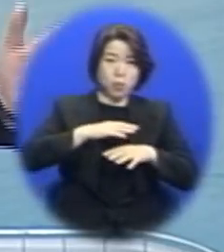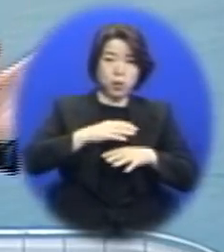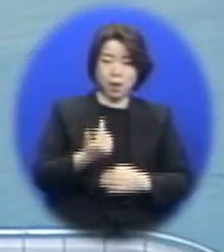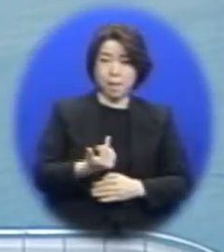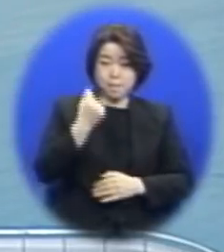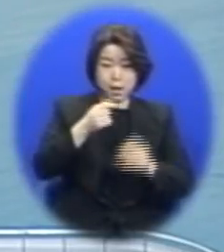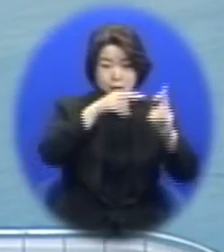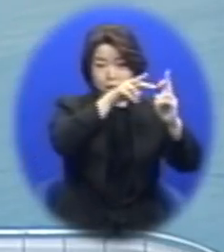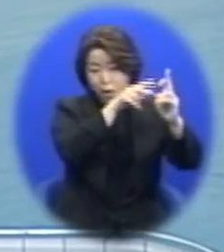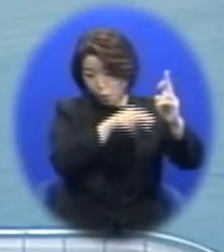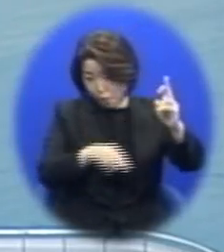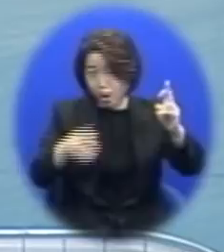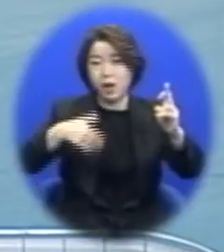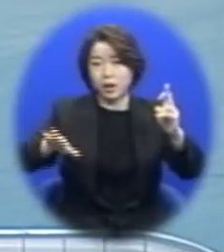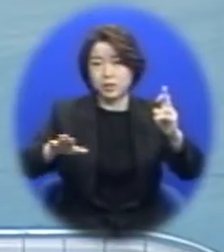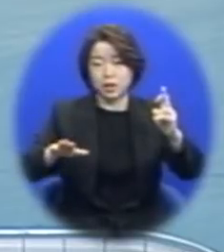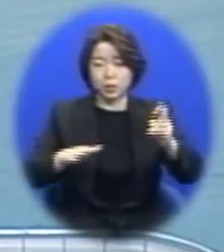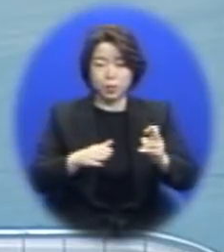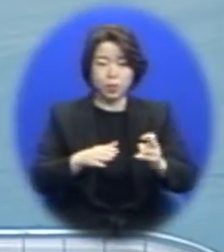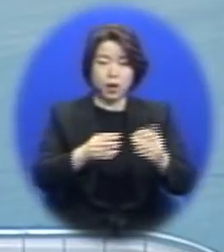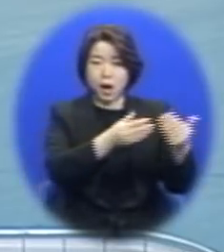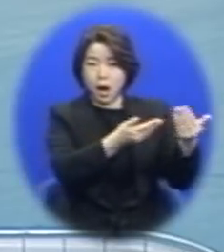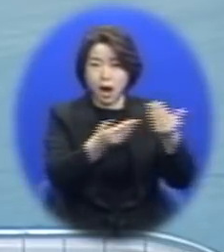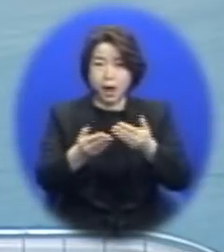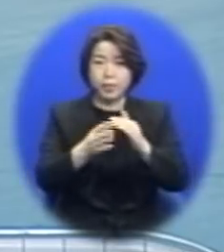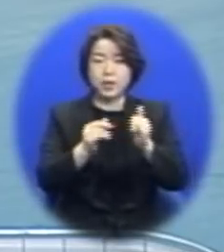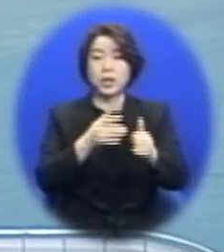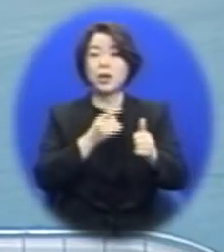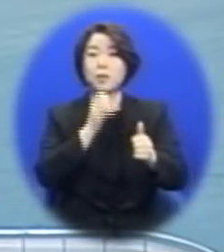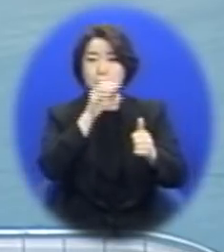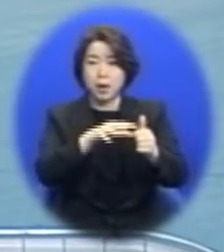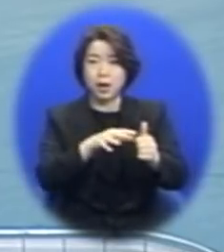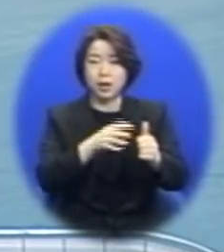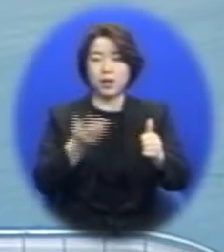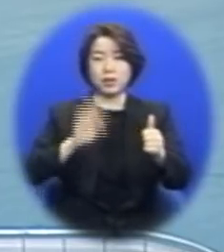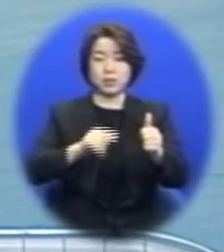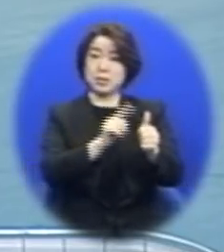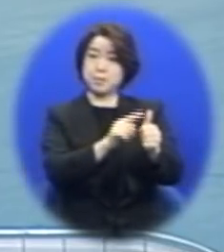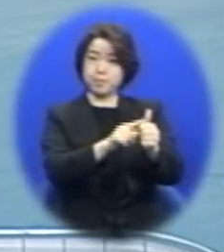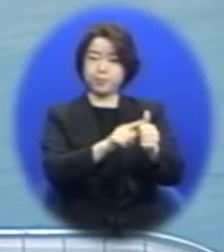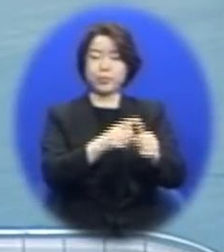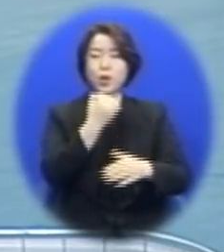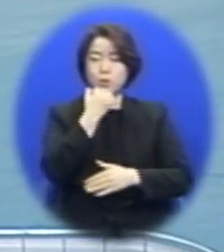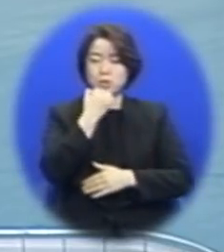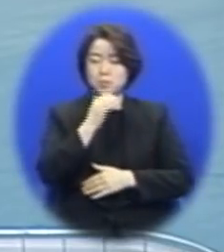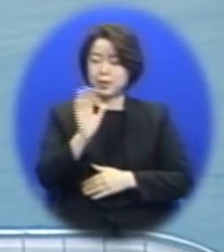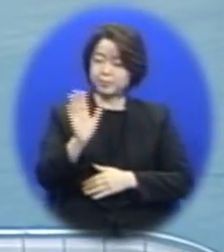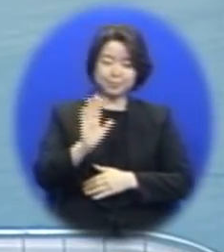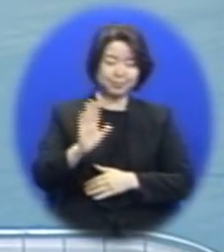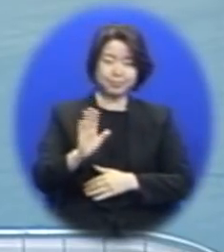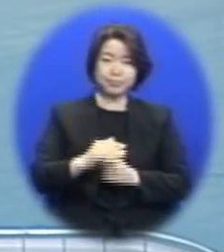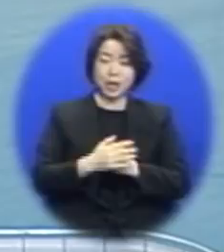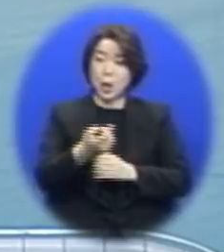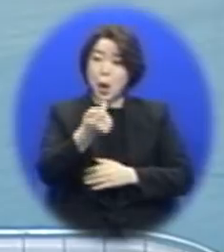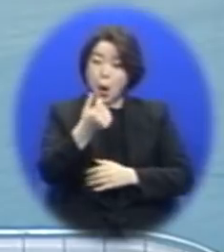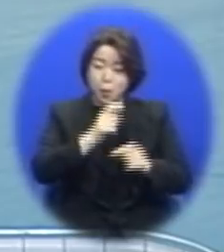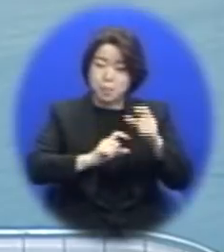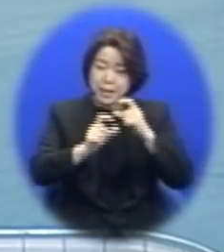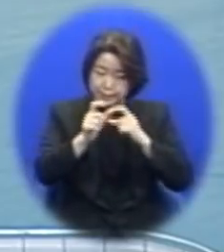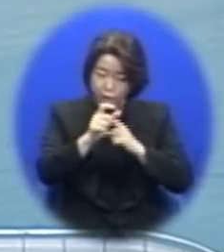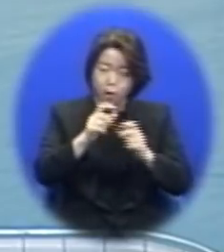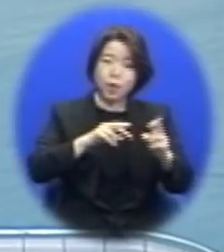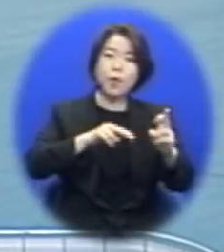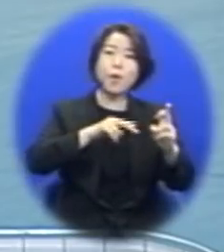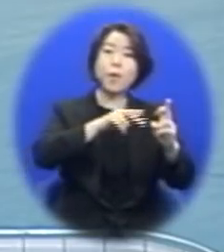빨리 내려가자고 했는데 그 안내자가 웃으면서 아니요, 조금만 더 올라가면